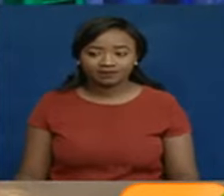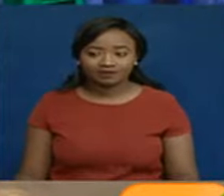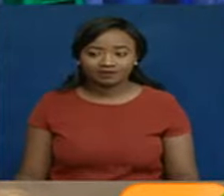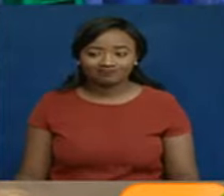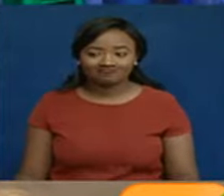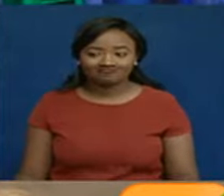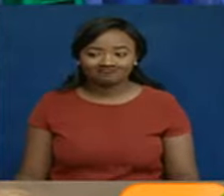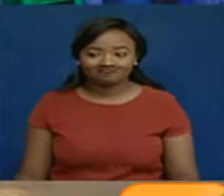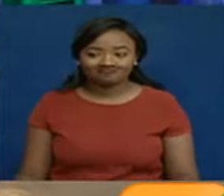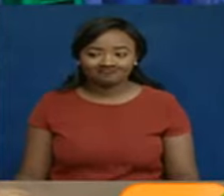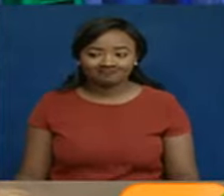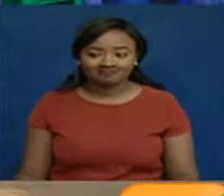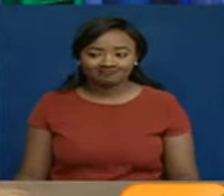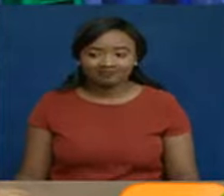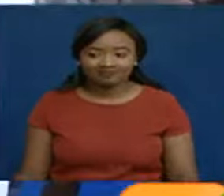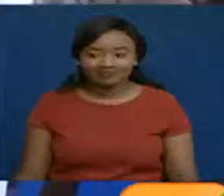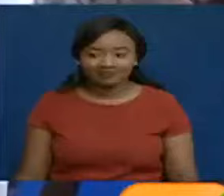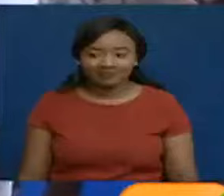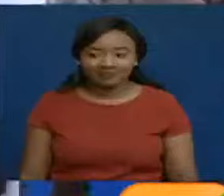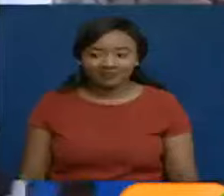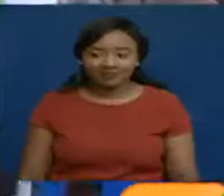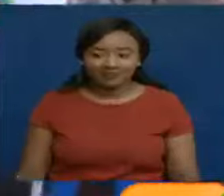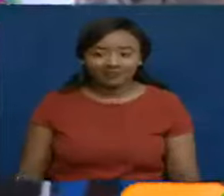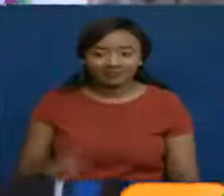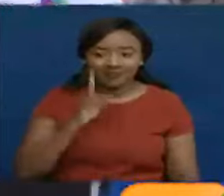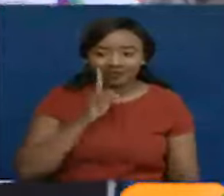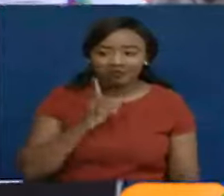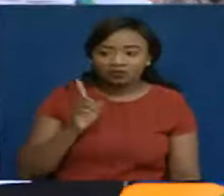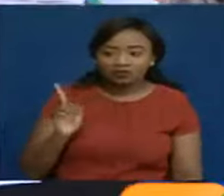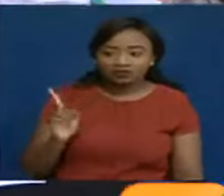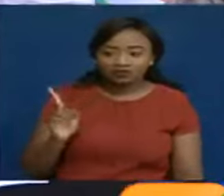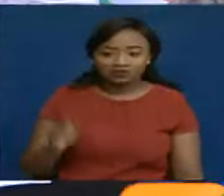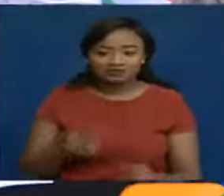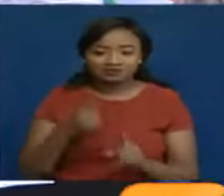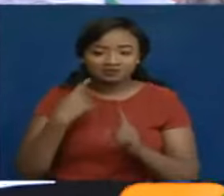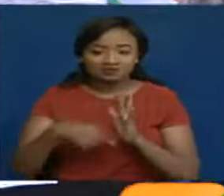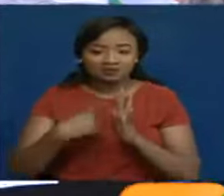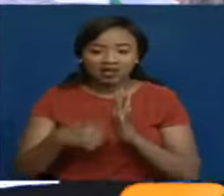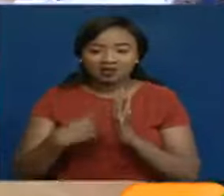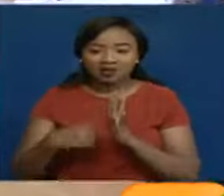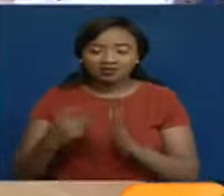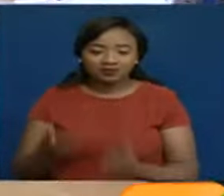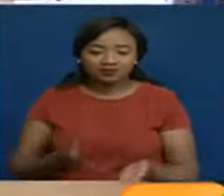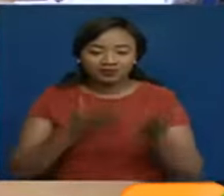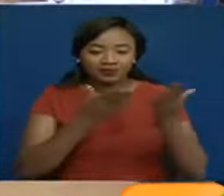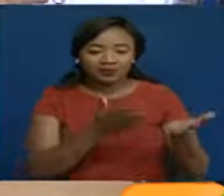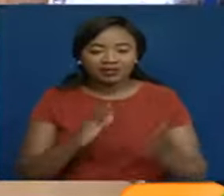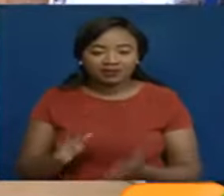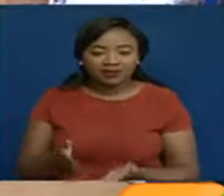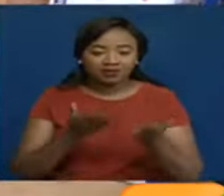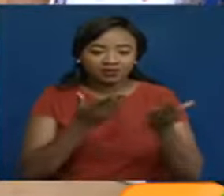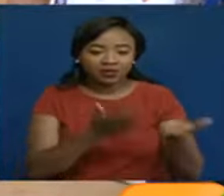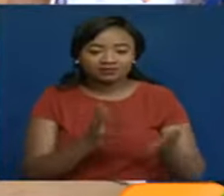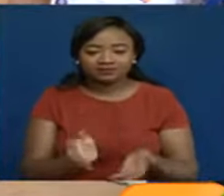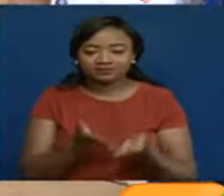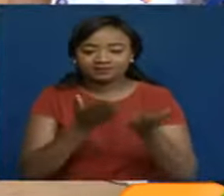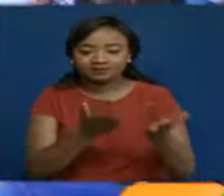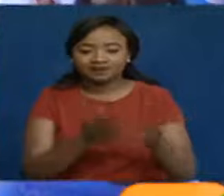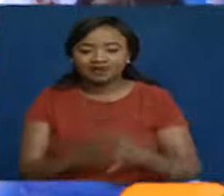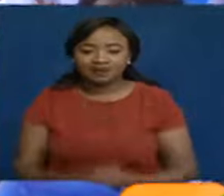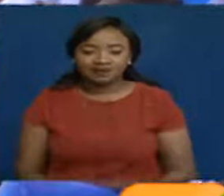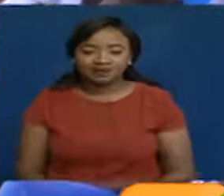Ni katika hafla ya kutoa vifaa vya kupima sukari na magonjwa mengine kwa wagonjwa wa akili katika kituo hiki ambapo uhaba